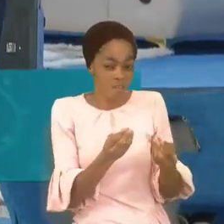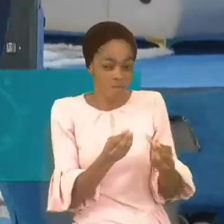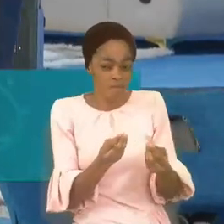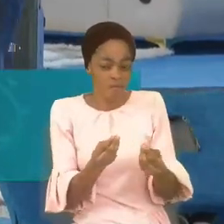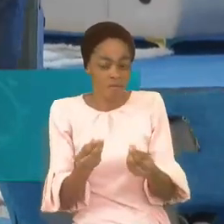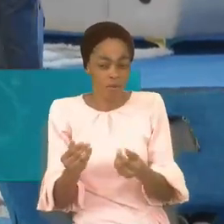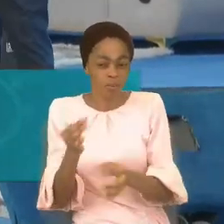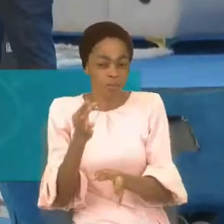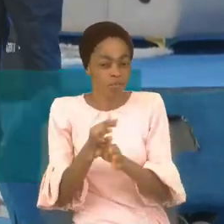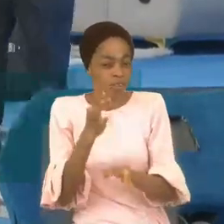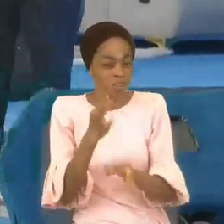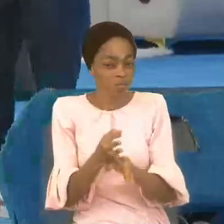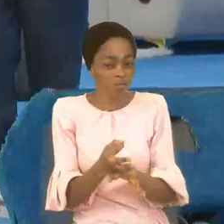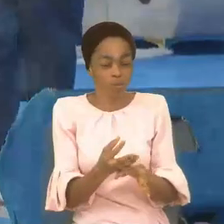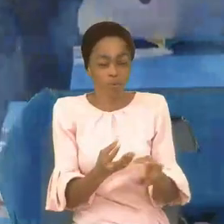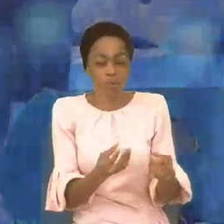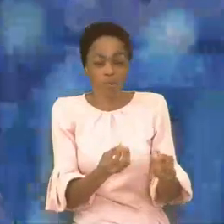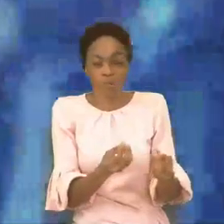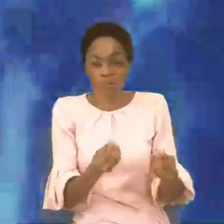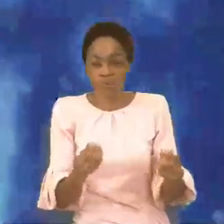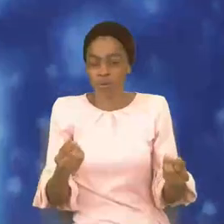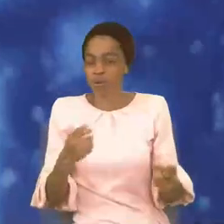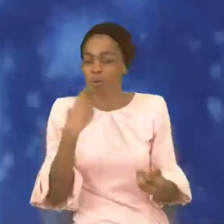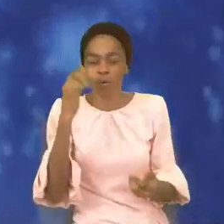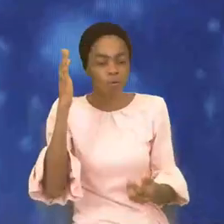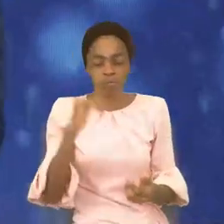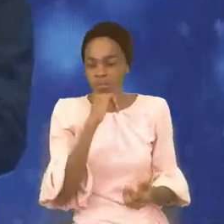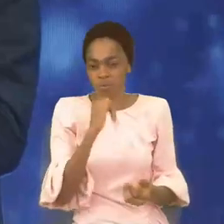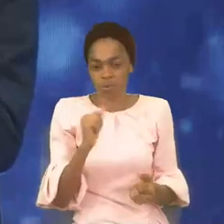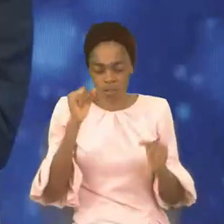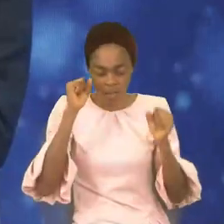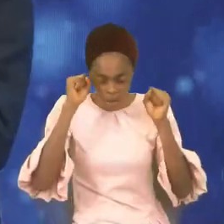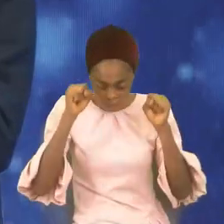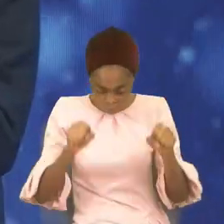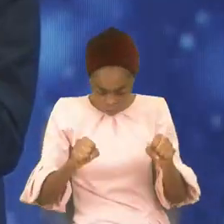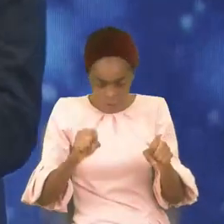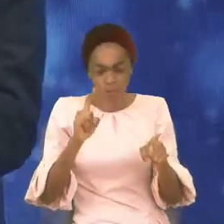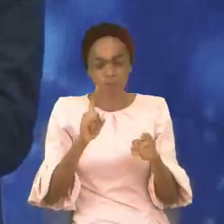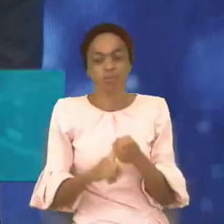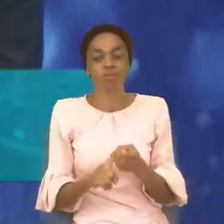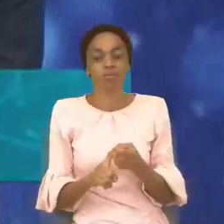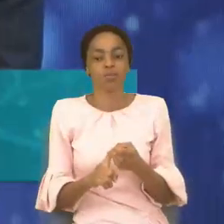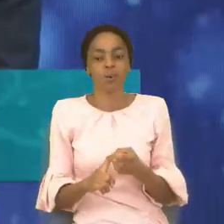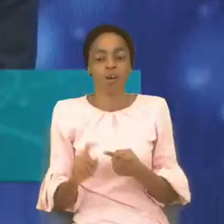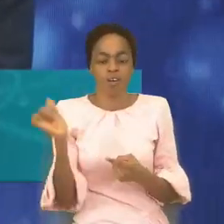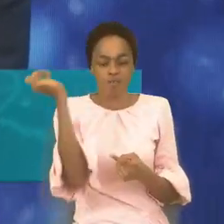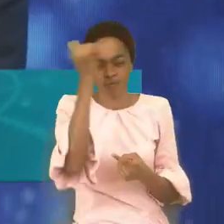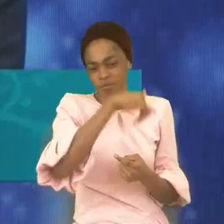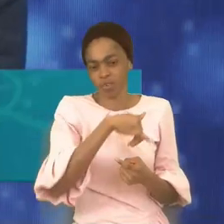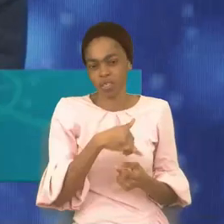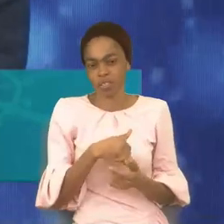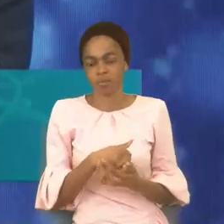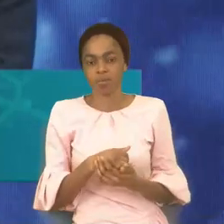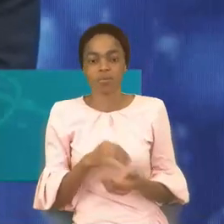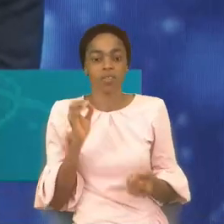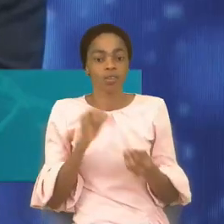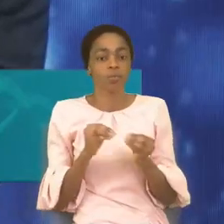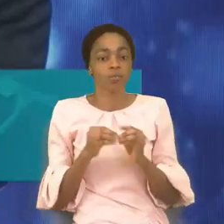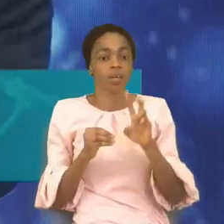petit homme courageux qui ne fléchit pas, ne se prosterne pas devant la folie. Deuxième point, la